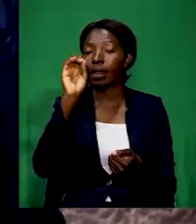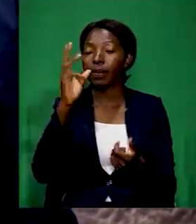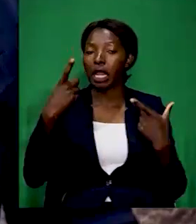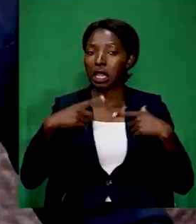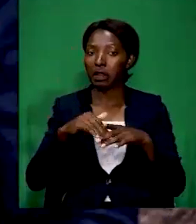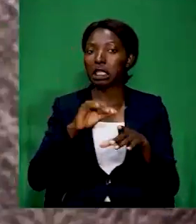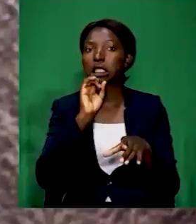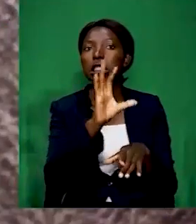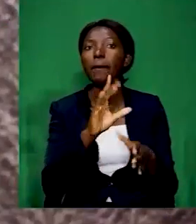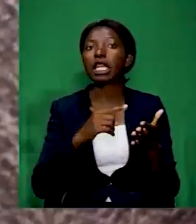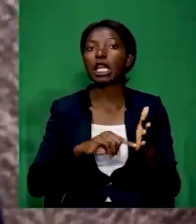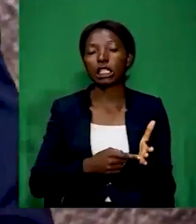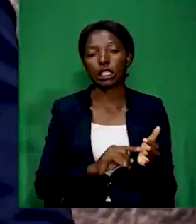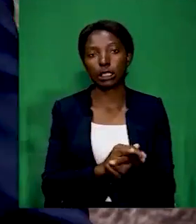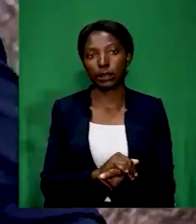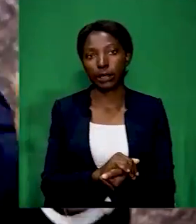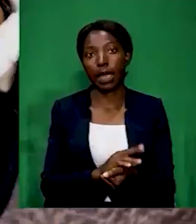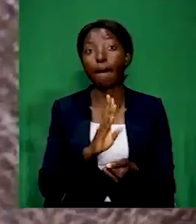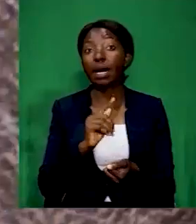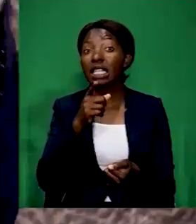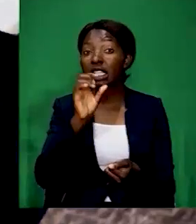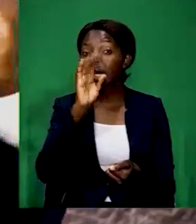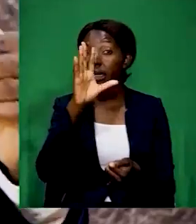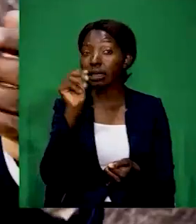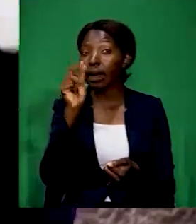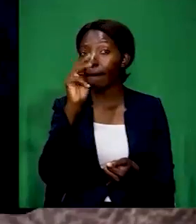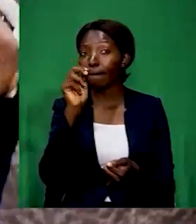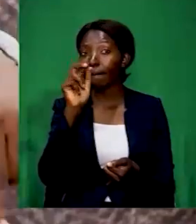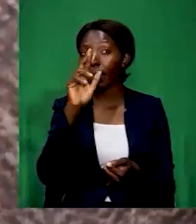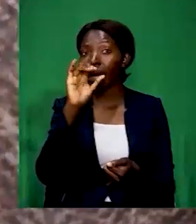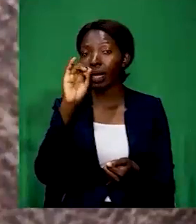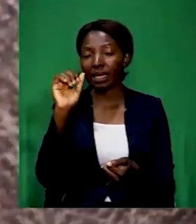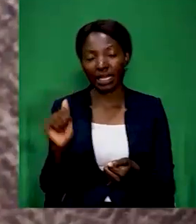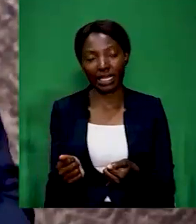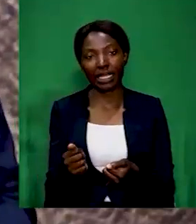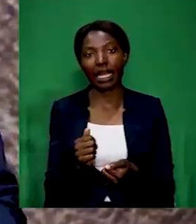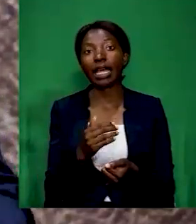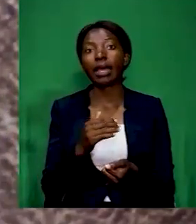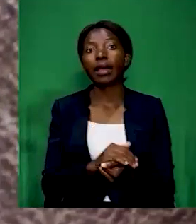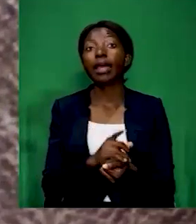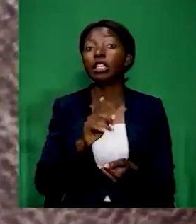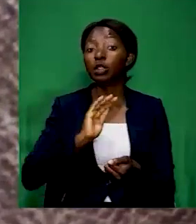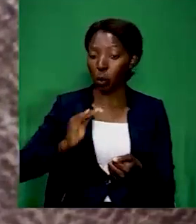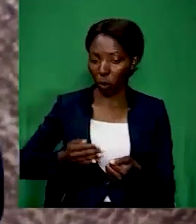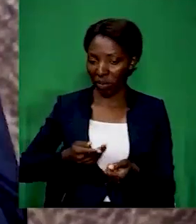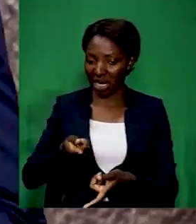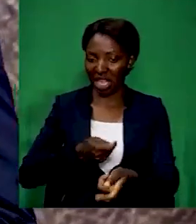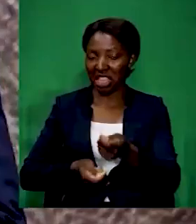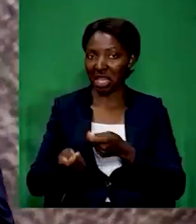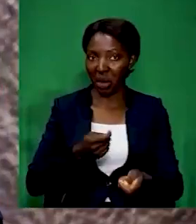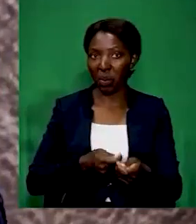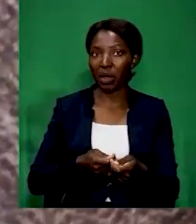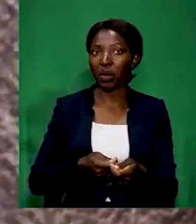muSamaria. But Samaria ndoda kumbotenda mukadzi uya wepatsime. Nekuti mukadzi uya